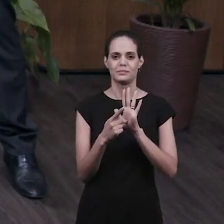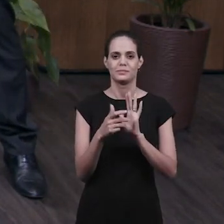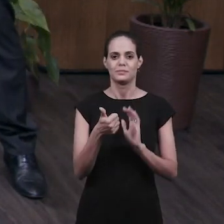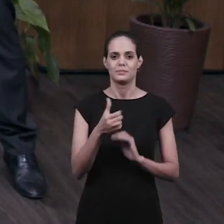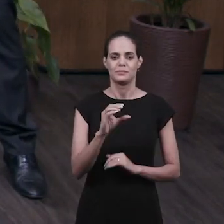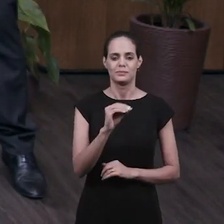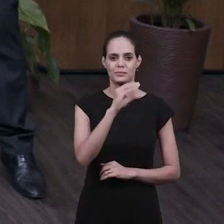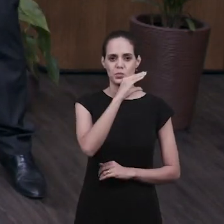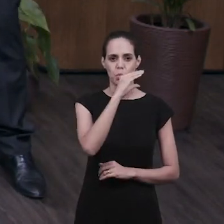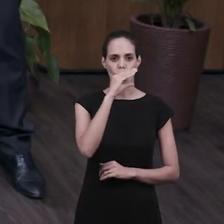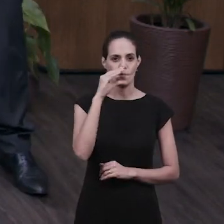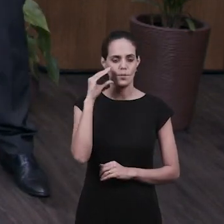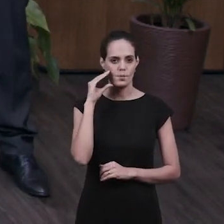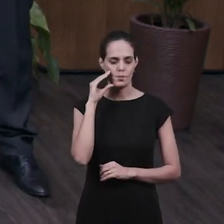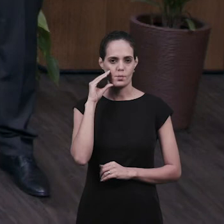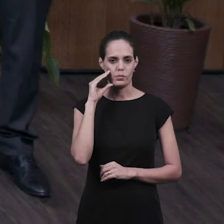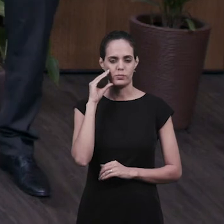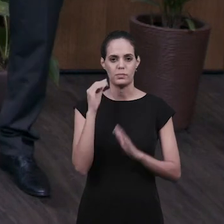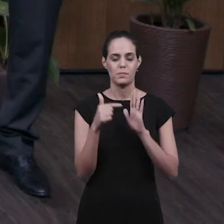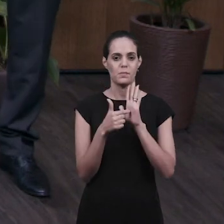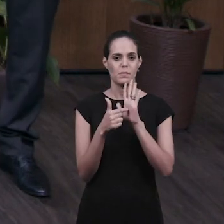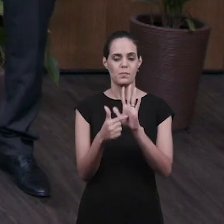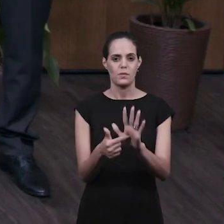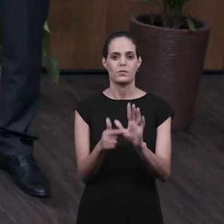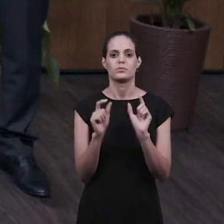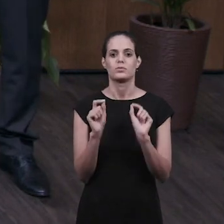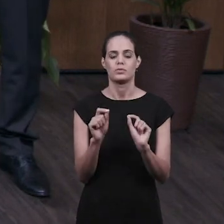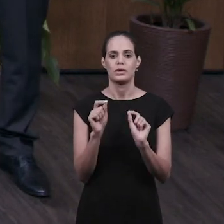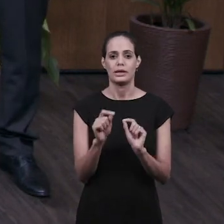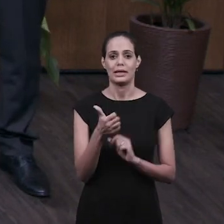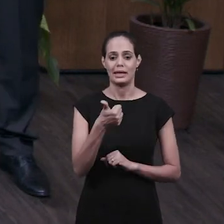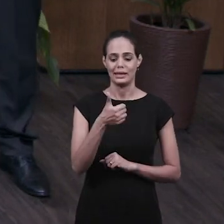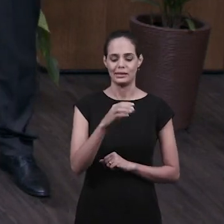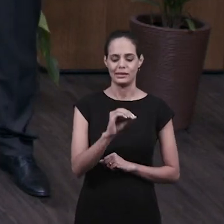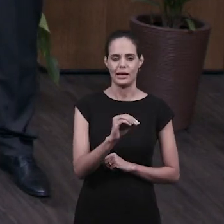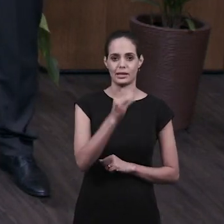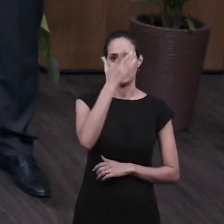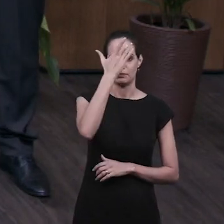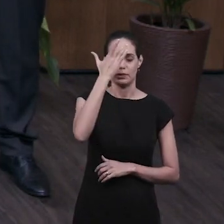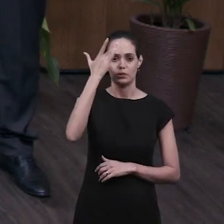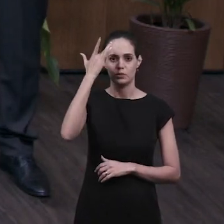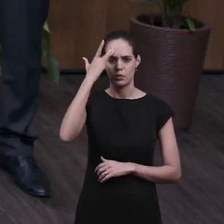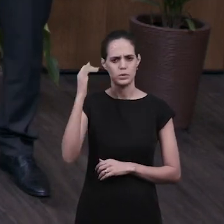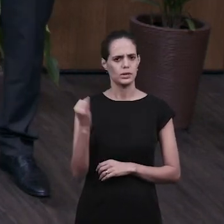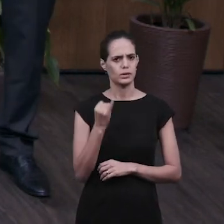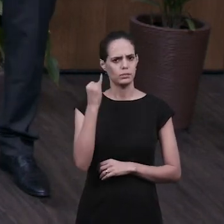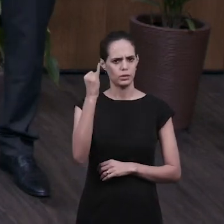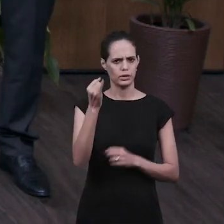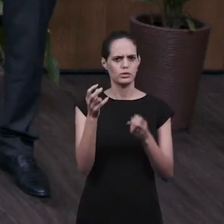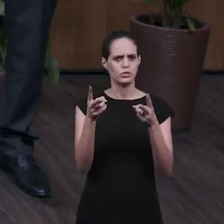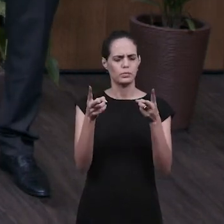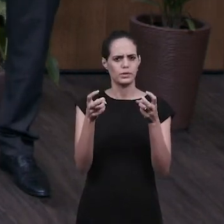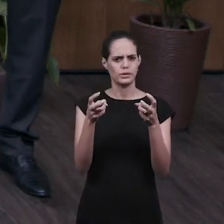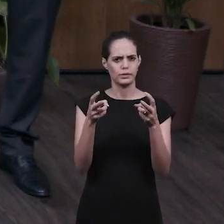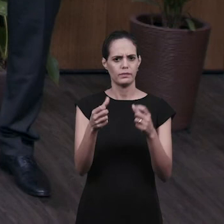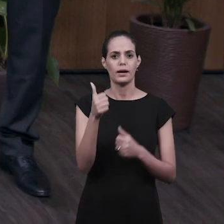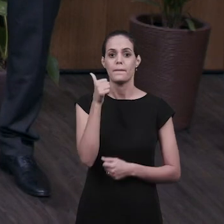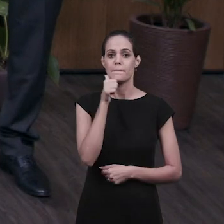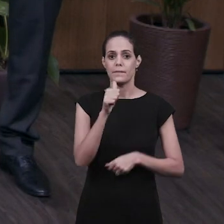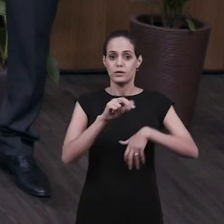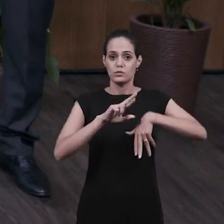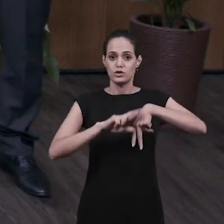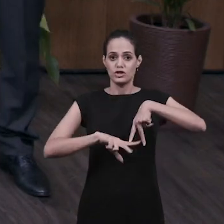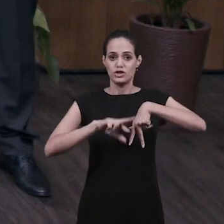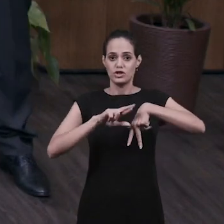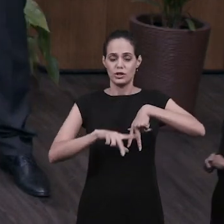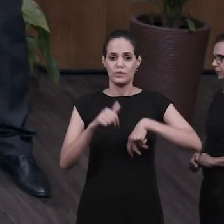vierges, elle parle de 10 vierges, c'est-à-dire 10 personnes. Cela est très important